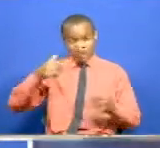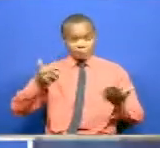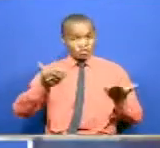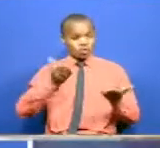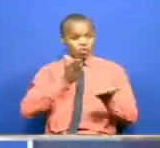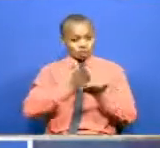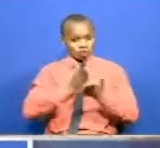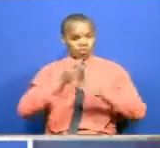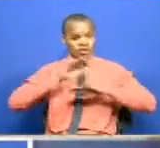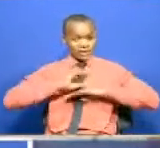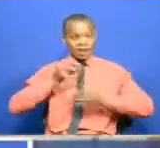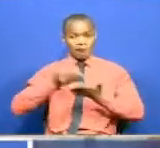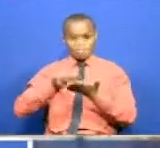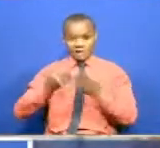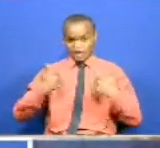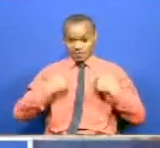funds.